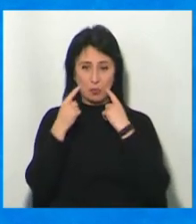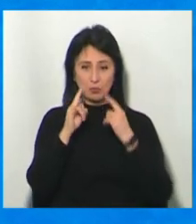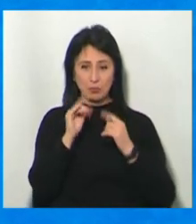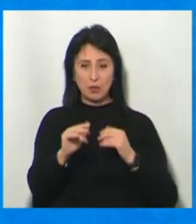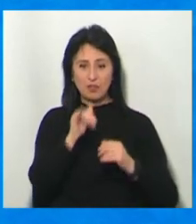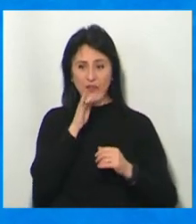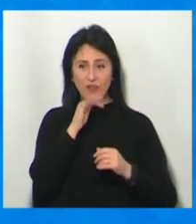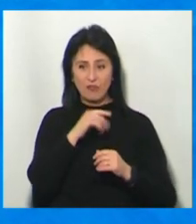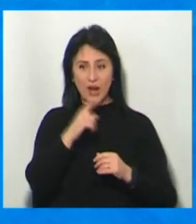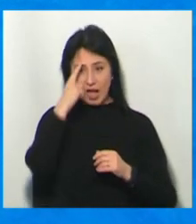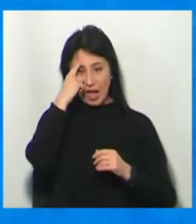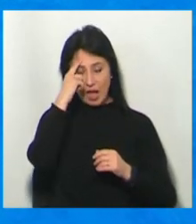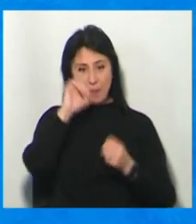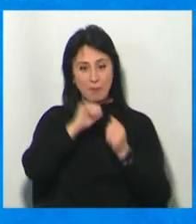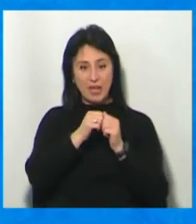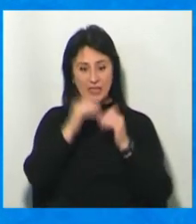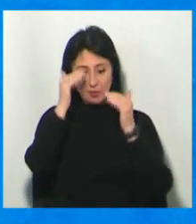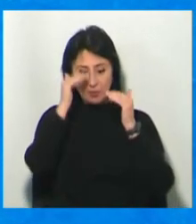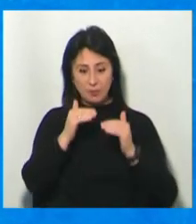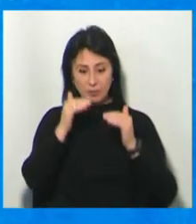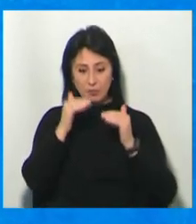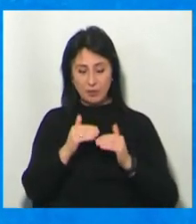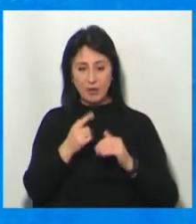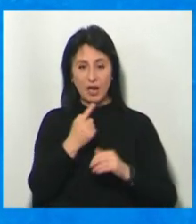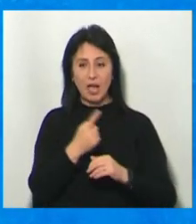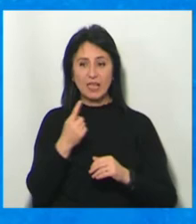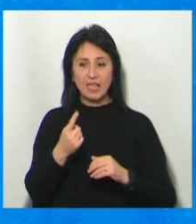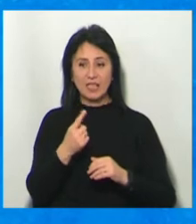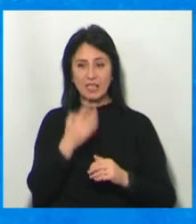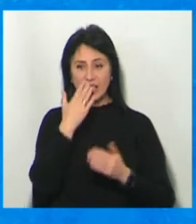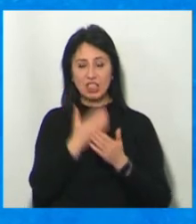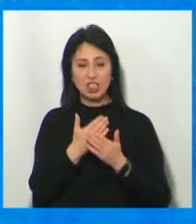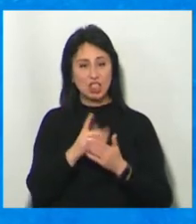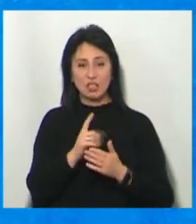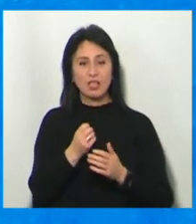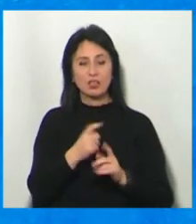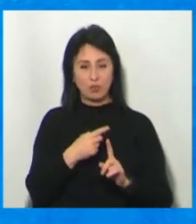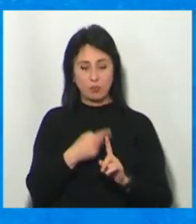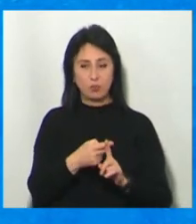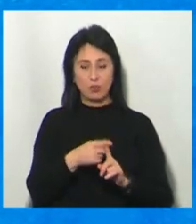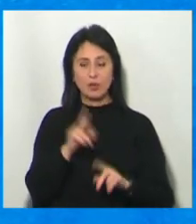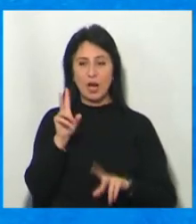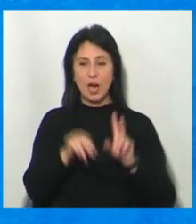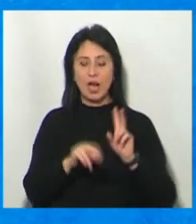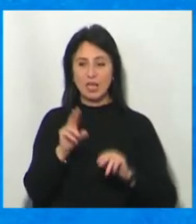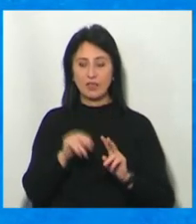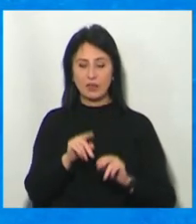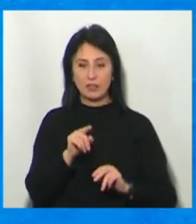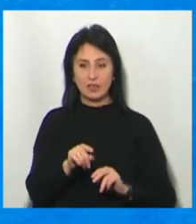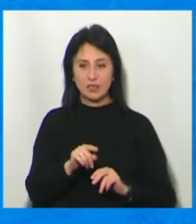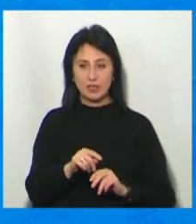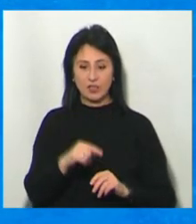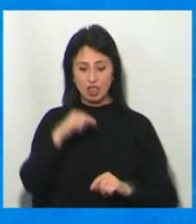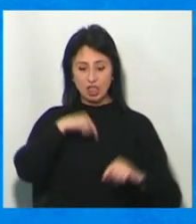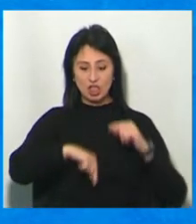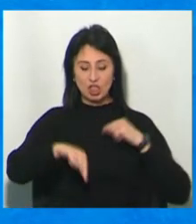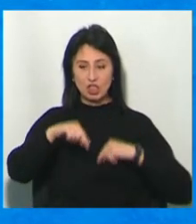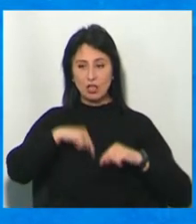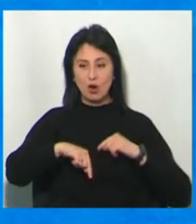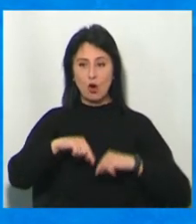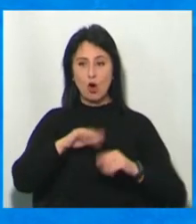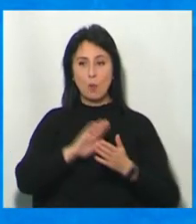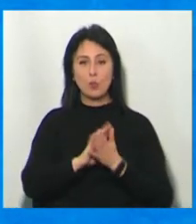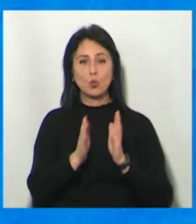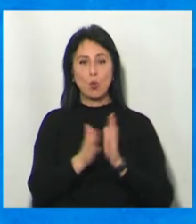თუმცა მეხსიერების დაქვეითება დემენციის ერთადერთი ნიშანი არ არის. გასათვალისწინებელია შინაგანი